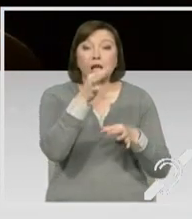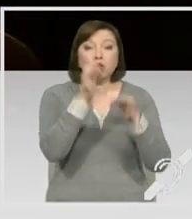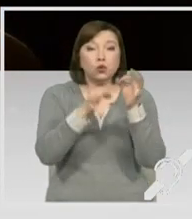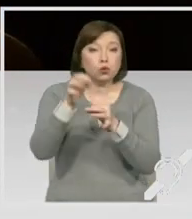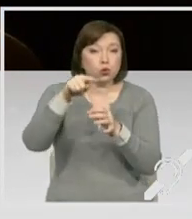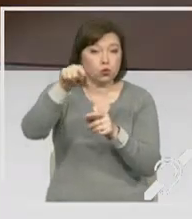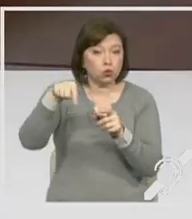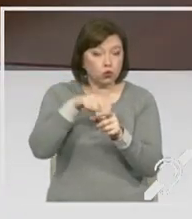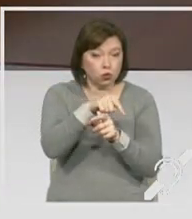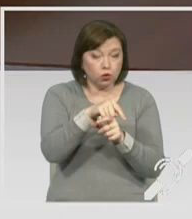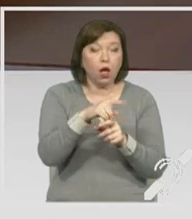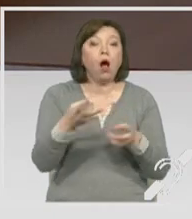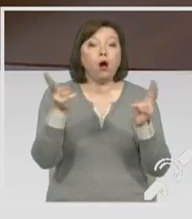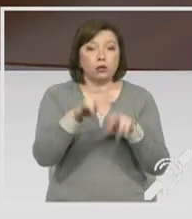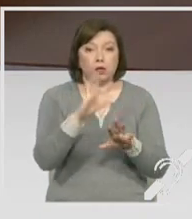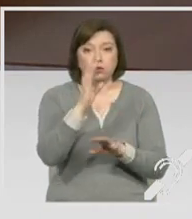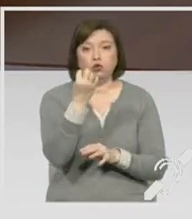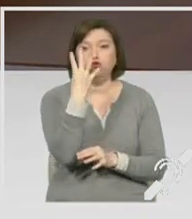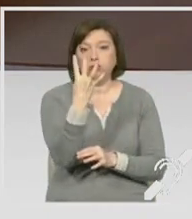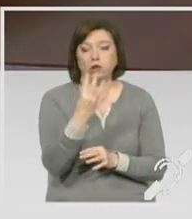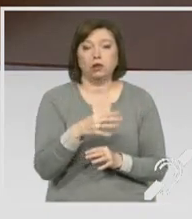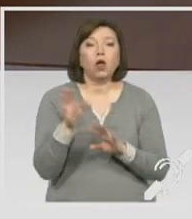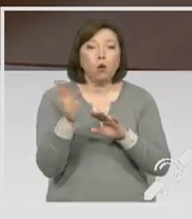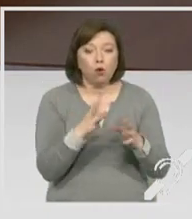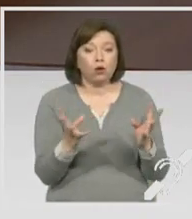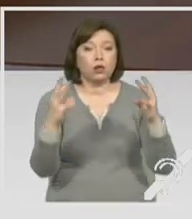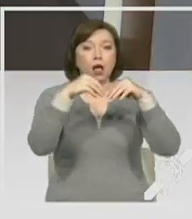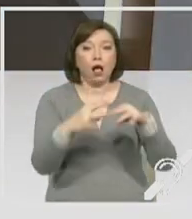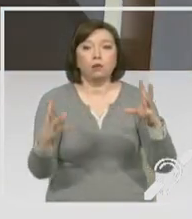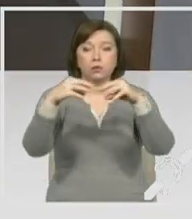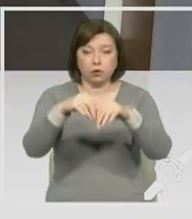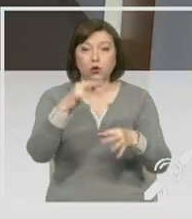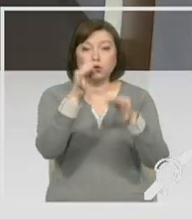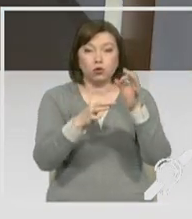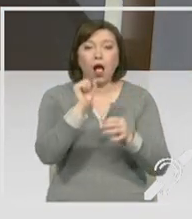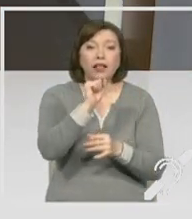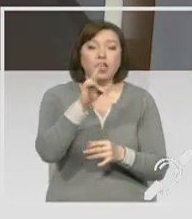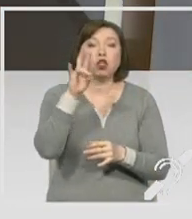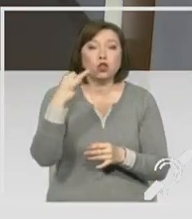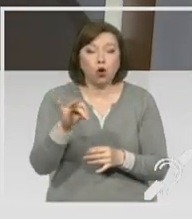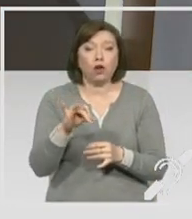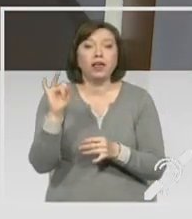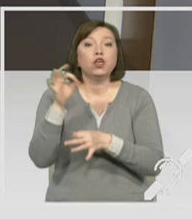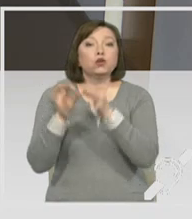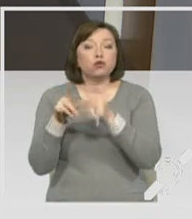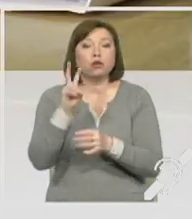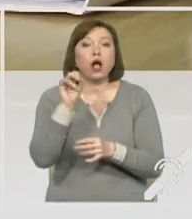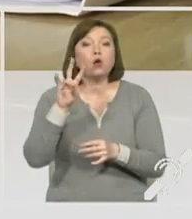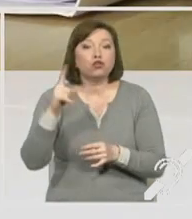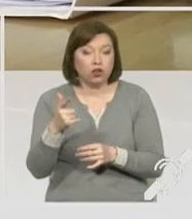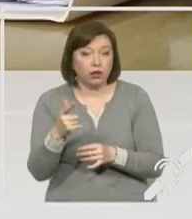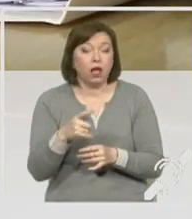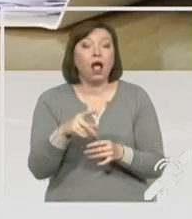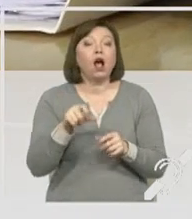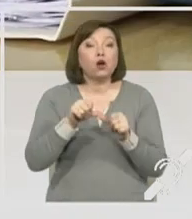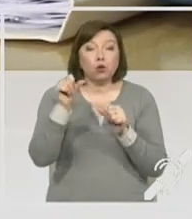judecătorii existente vor rămâne 14 după fuziunea prin absorbția judecătoriei an noi de către Judecătoria Căușeni pe lângă